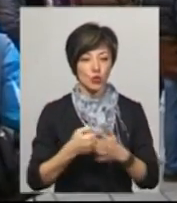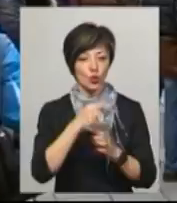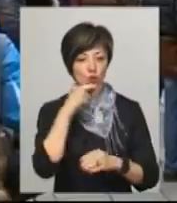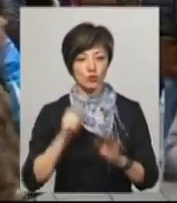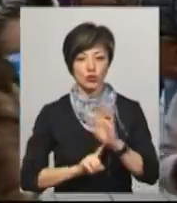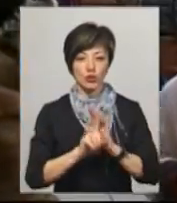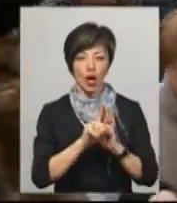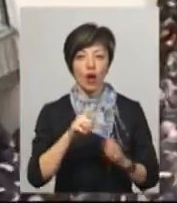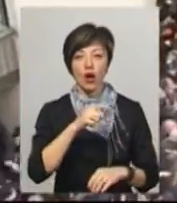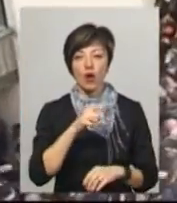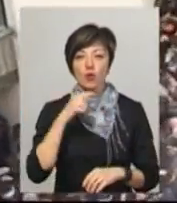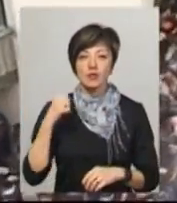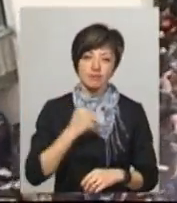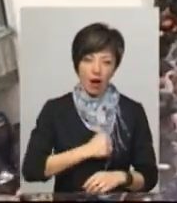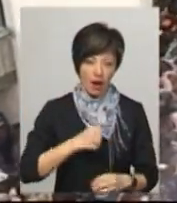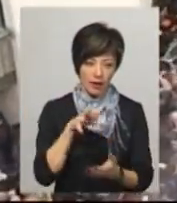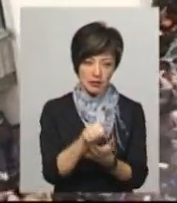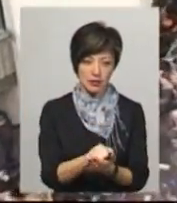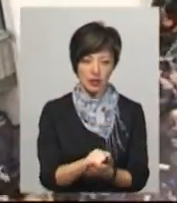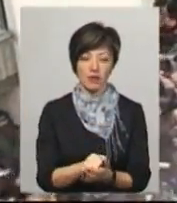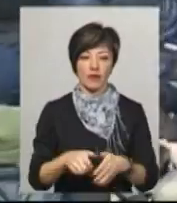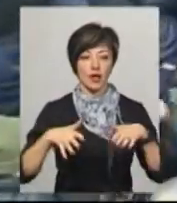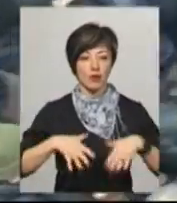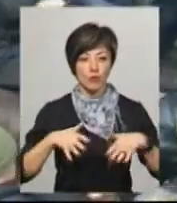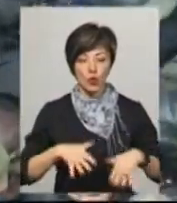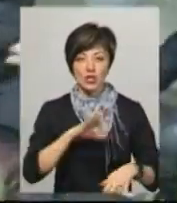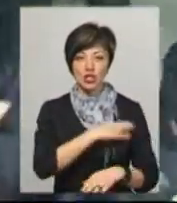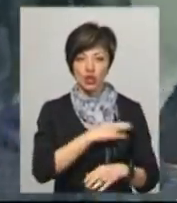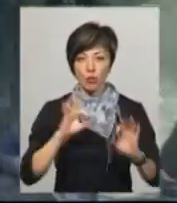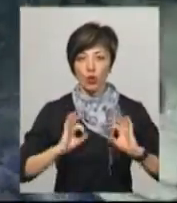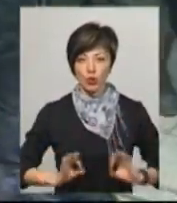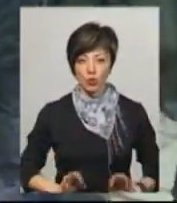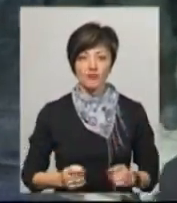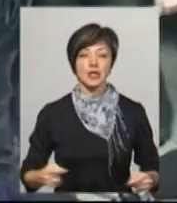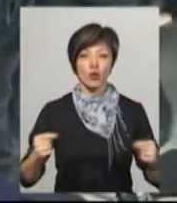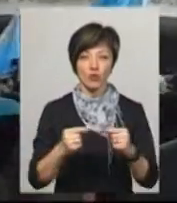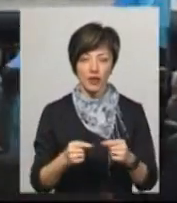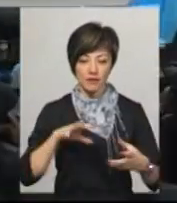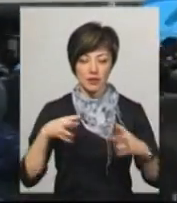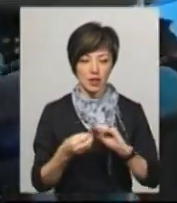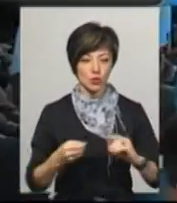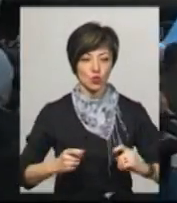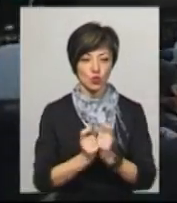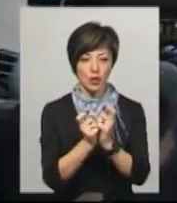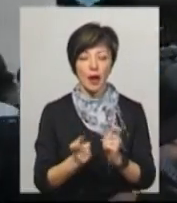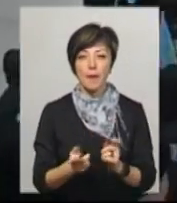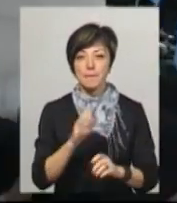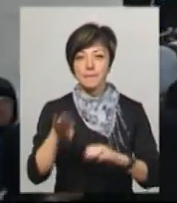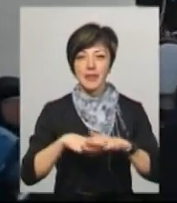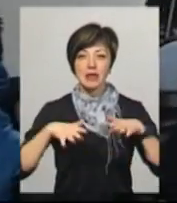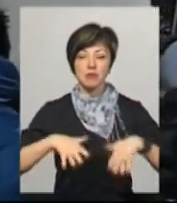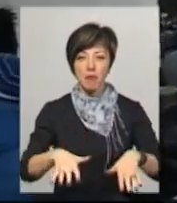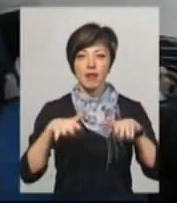початок російської агресії на півострові. Слідчі прокуратури Автономної Республіки Крим встановили, внаслідок сутичок під кримським